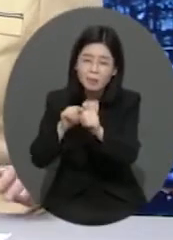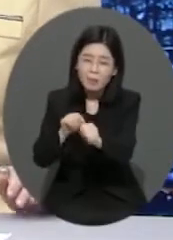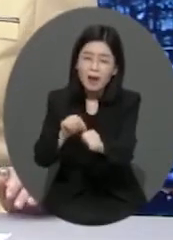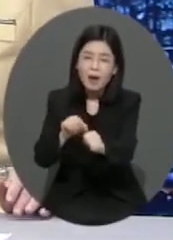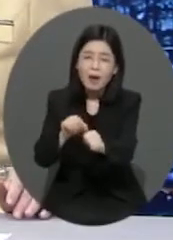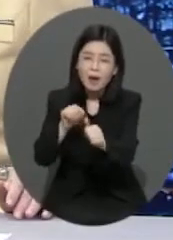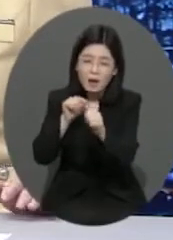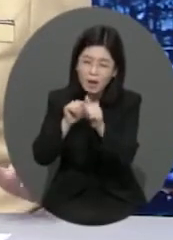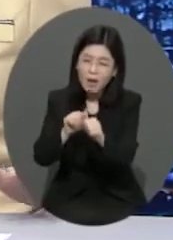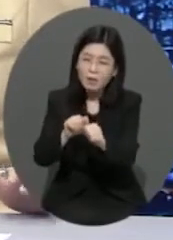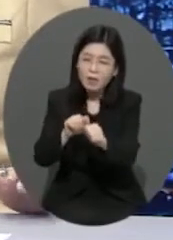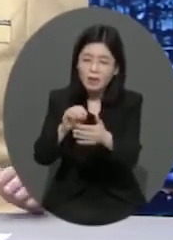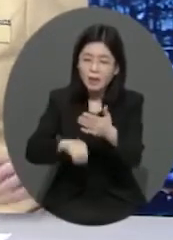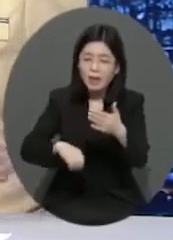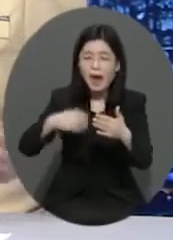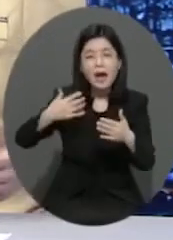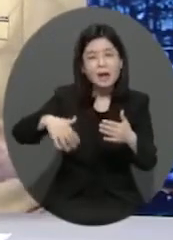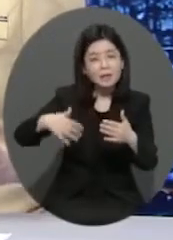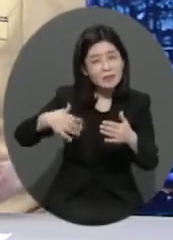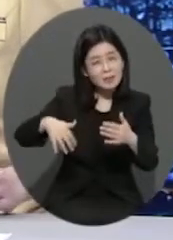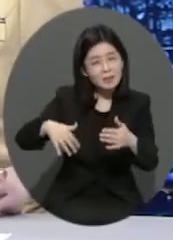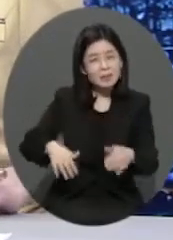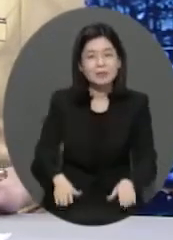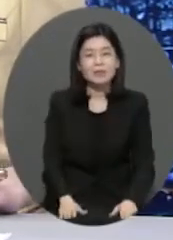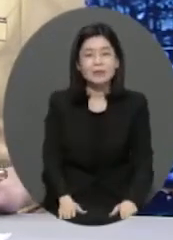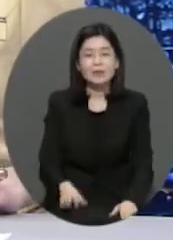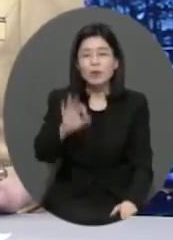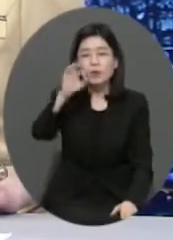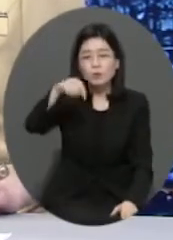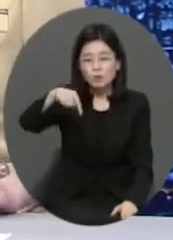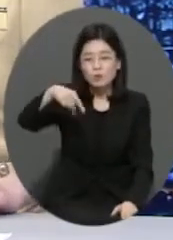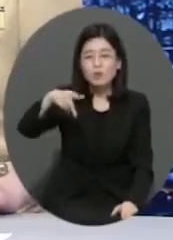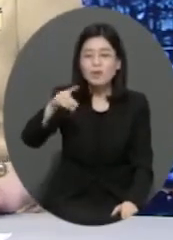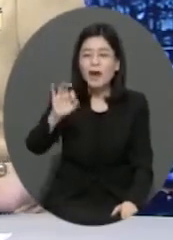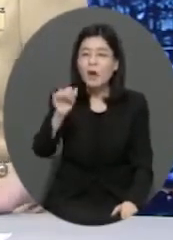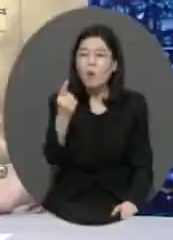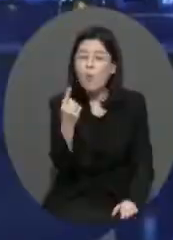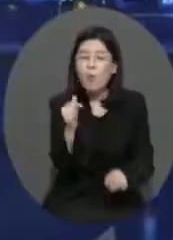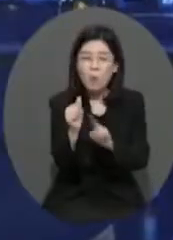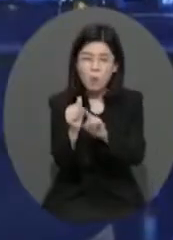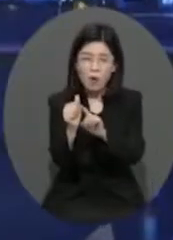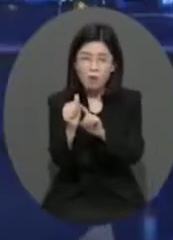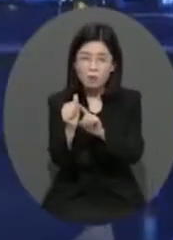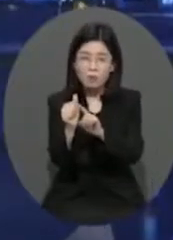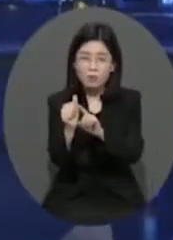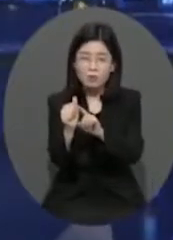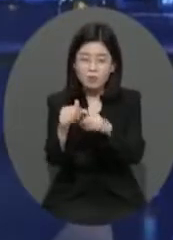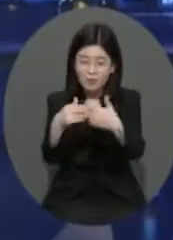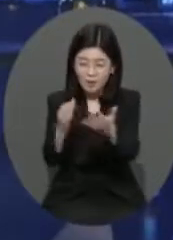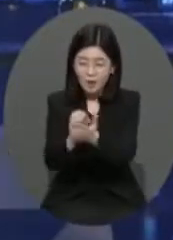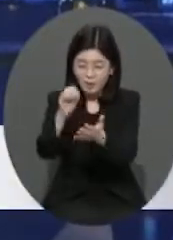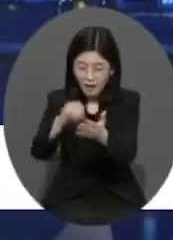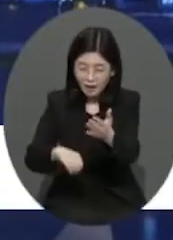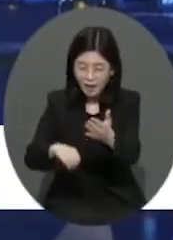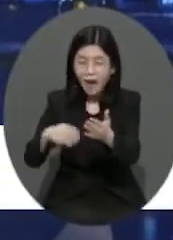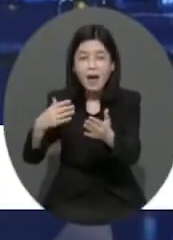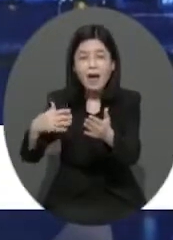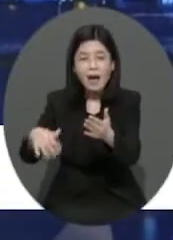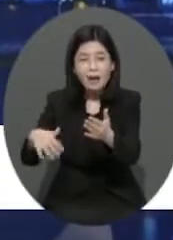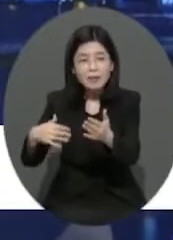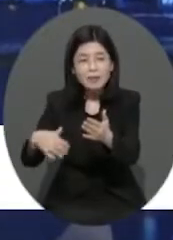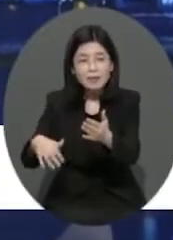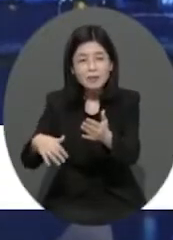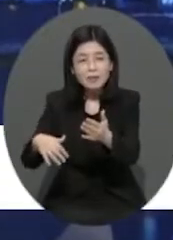지금은 원내대변인 로서 이 문제에 대해서 좀 복잡한 심려 계실 것 같은데 어떻습니까 네 뭐 뭐 직접적으로 한번 말씀을